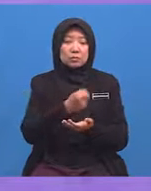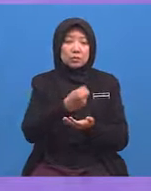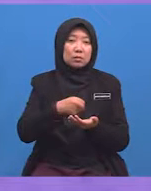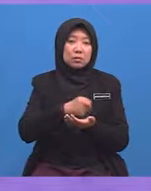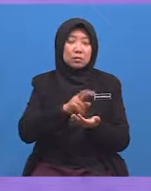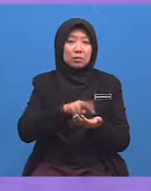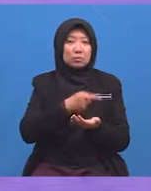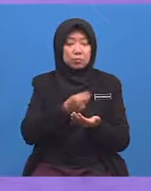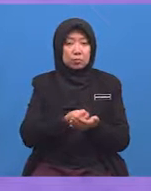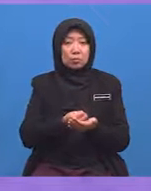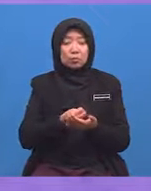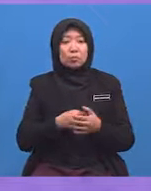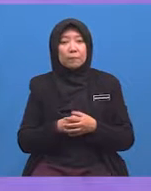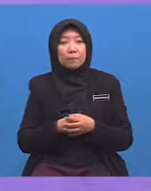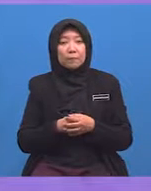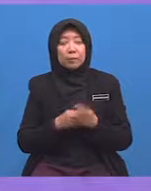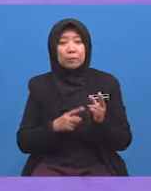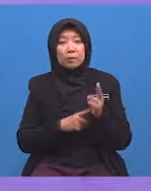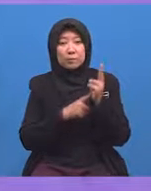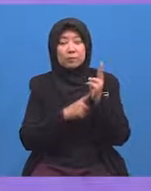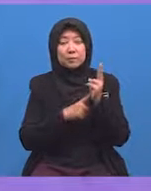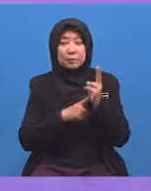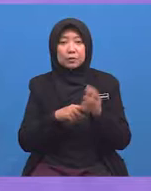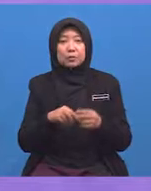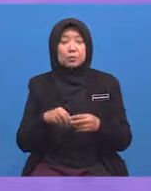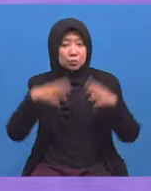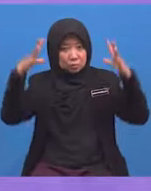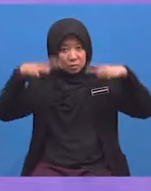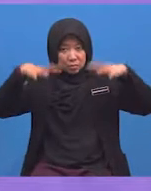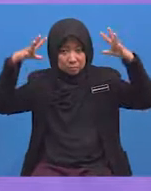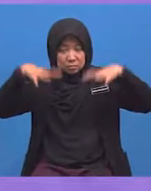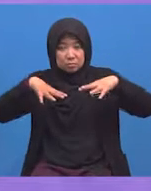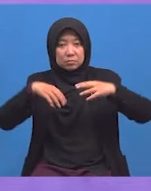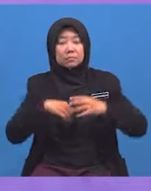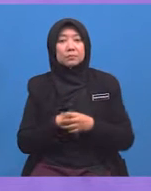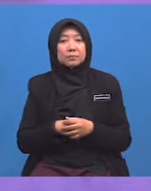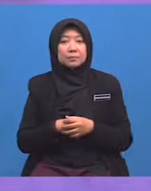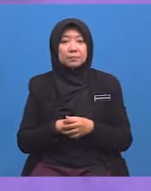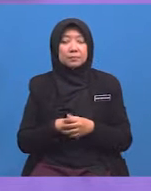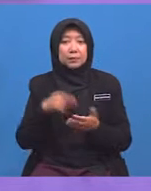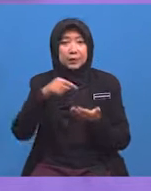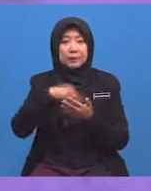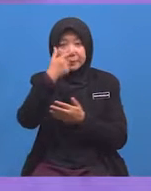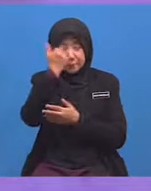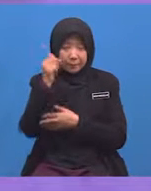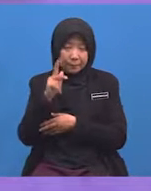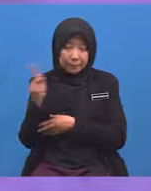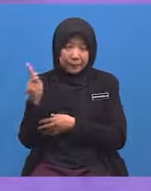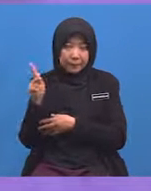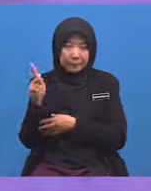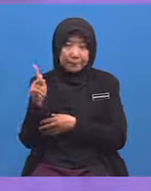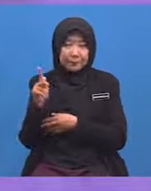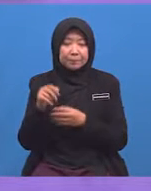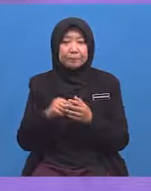kawasan terutamanya pada musim hujan. Hal ini menyebabkan